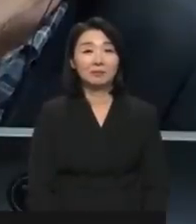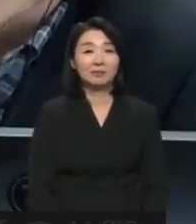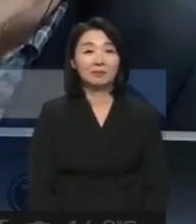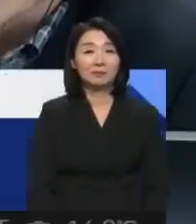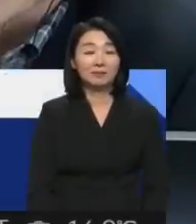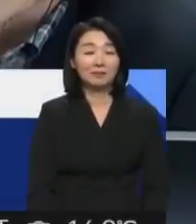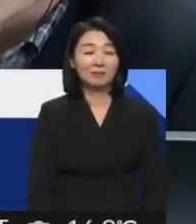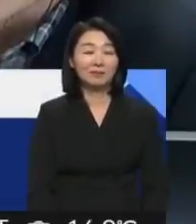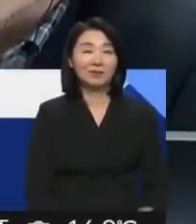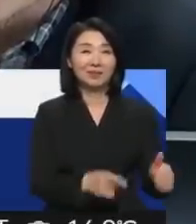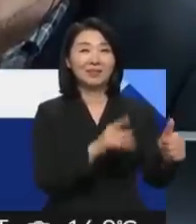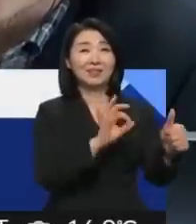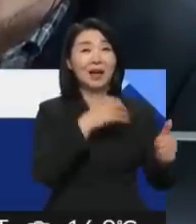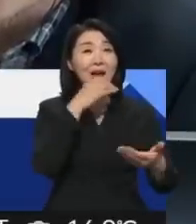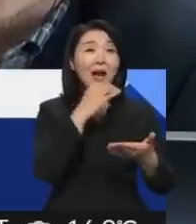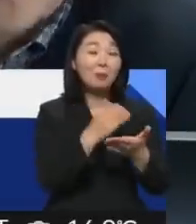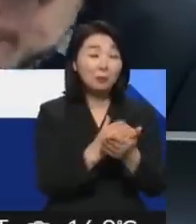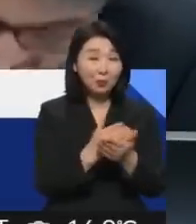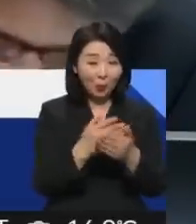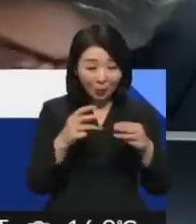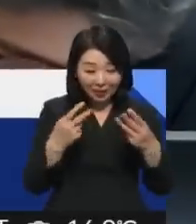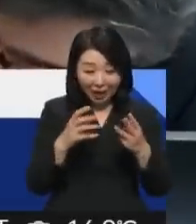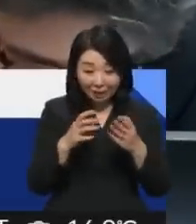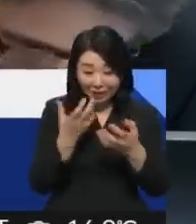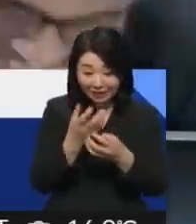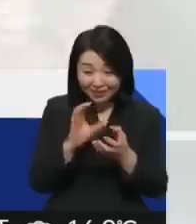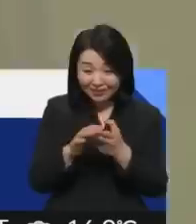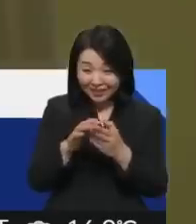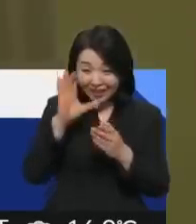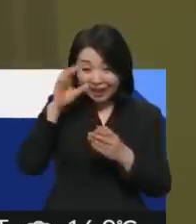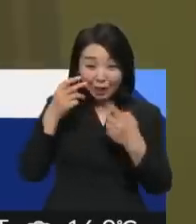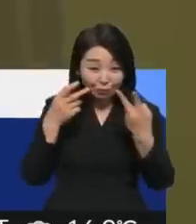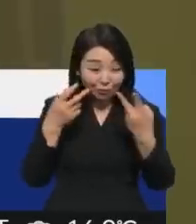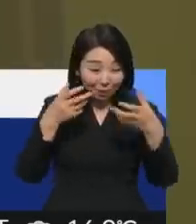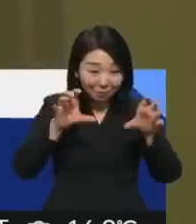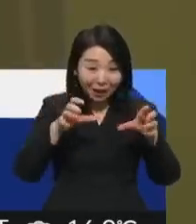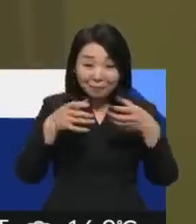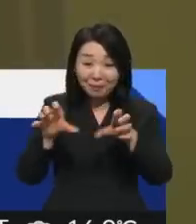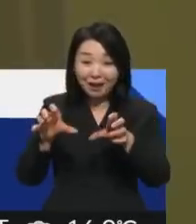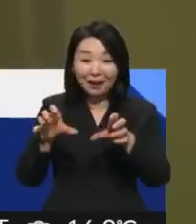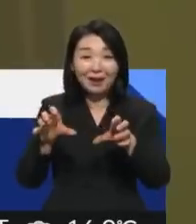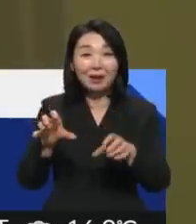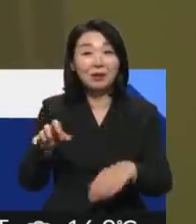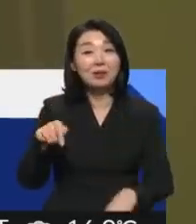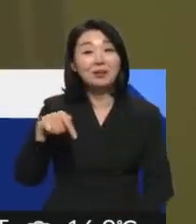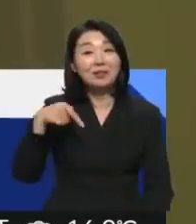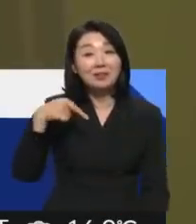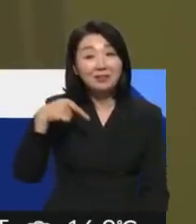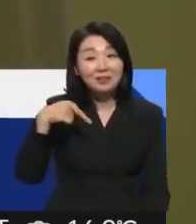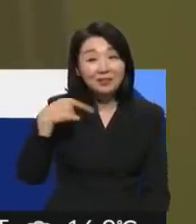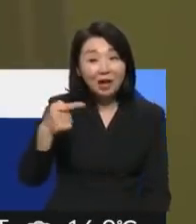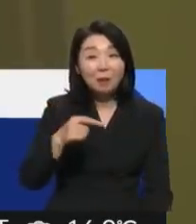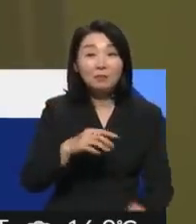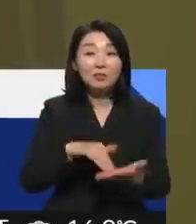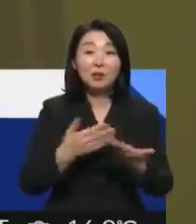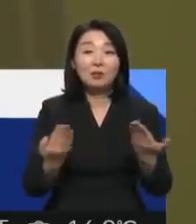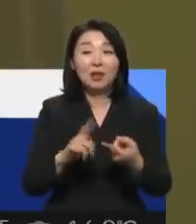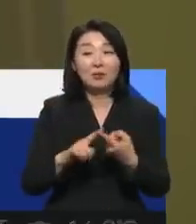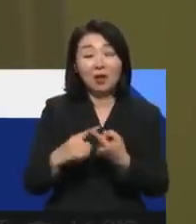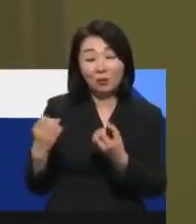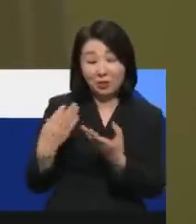장제원 의원이 감동한 건 라면에 계란 두 개를 넣었기 때문입니다. 다음 날에 좀 스케줄에 대한 얘기도 하는 것은 얘기가 아닌데